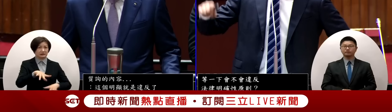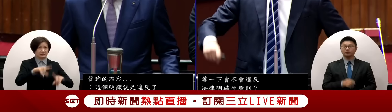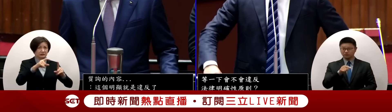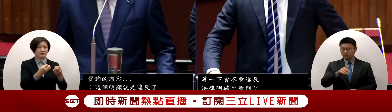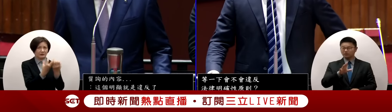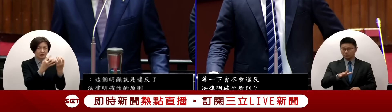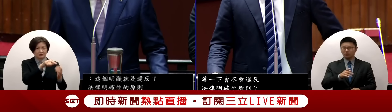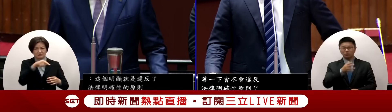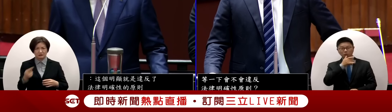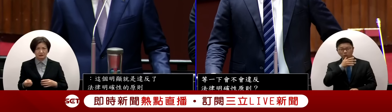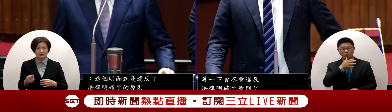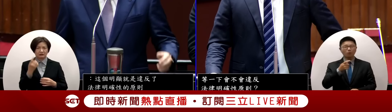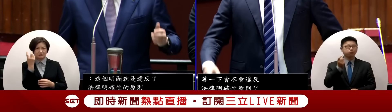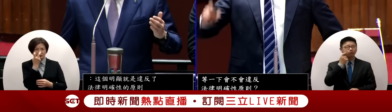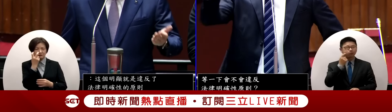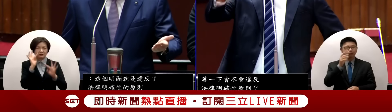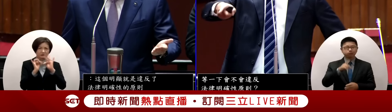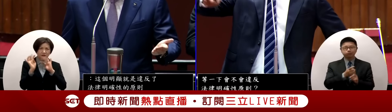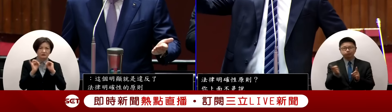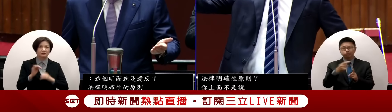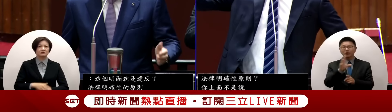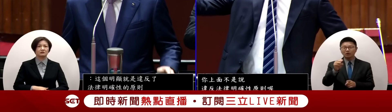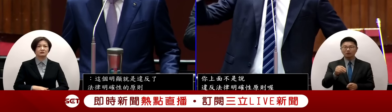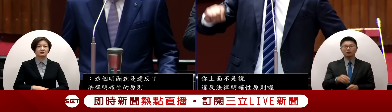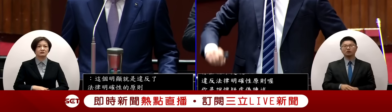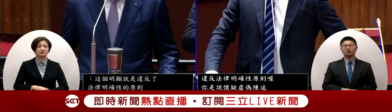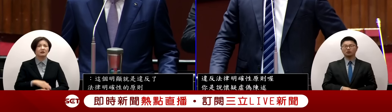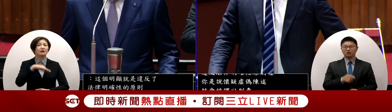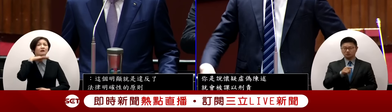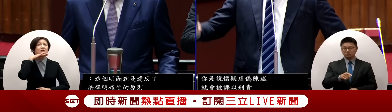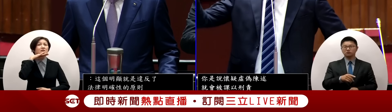他有没有虚伪陈述嘛？ 待证事项。 那这个待证事项有没有